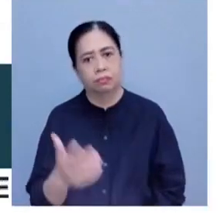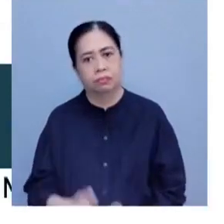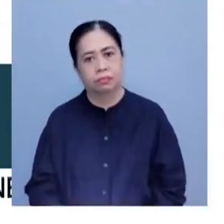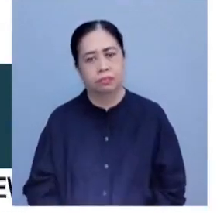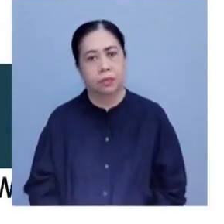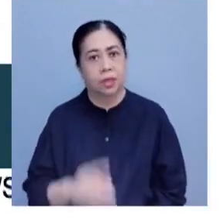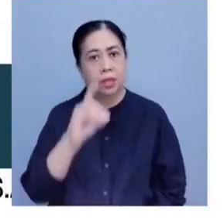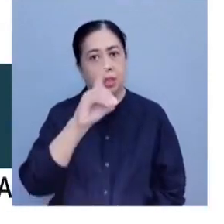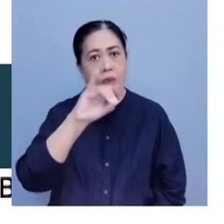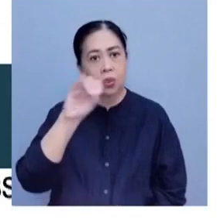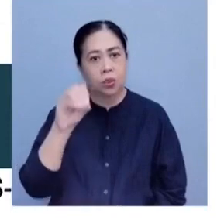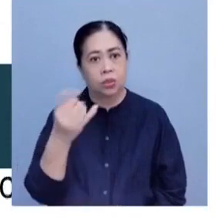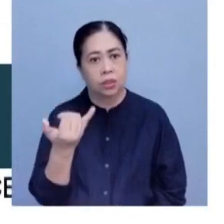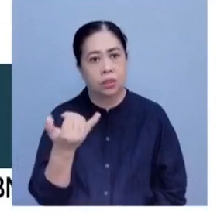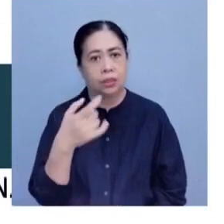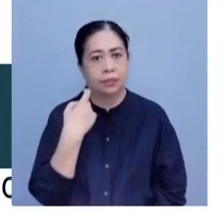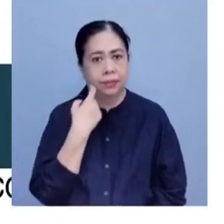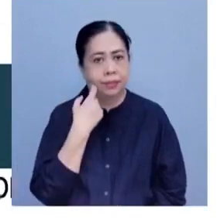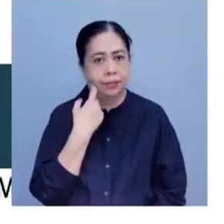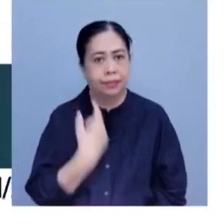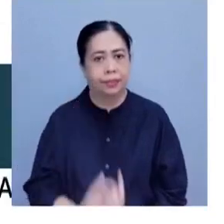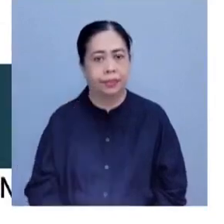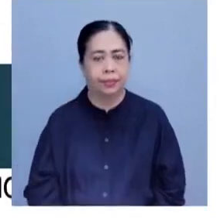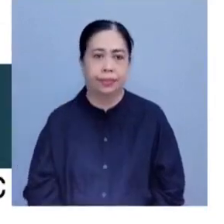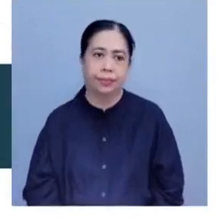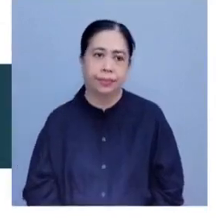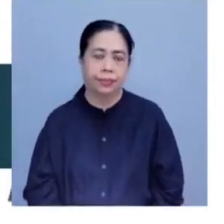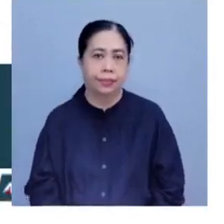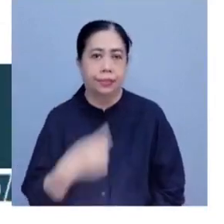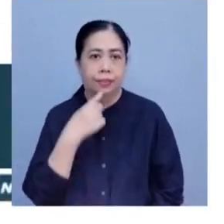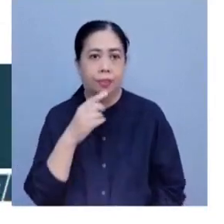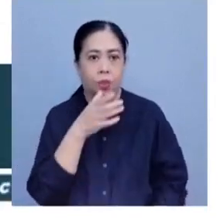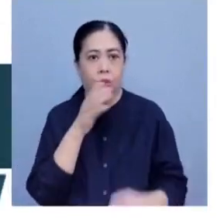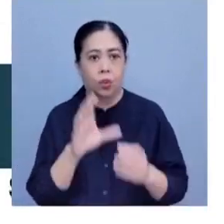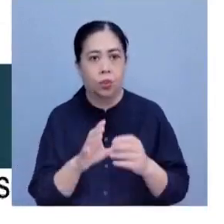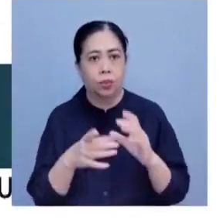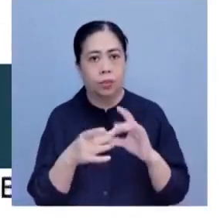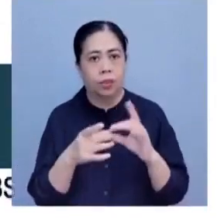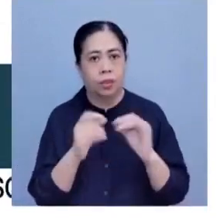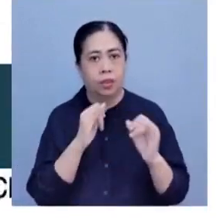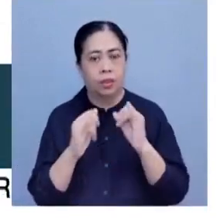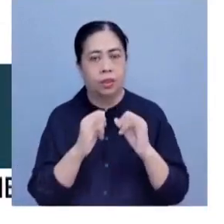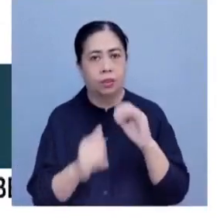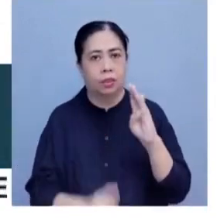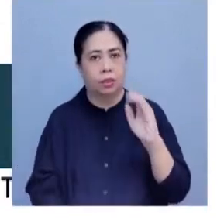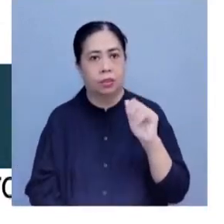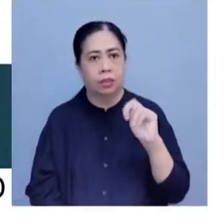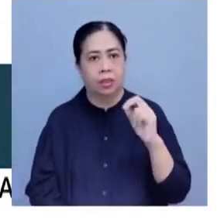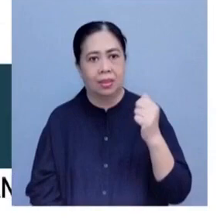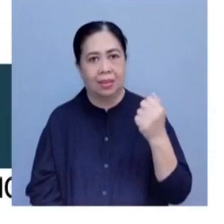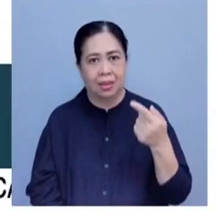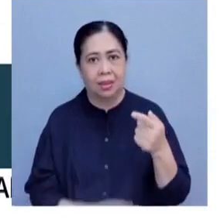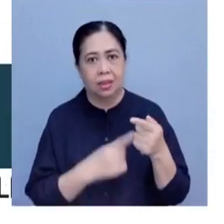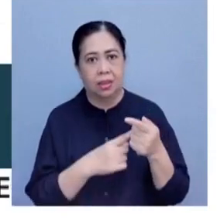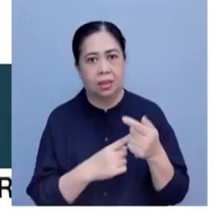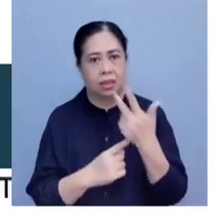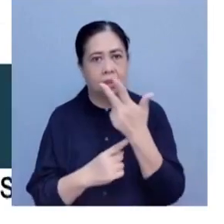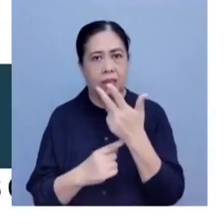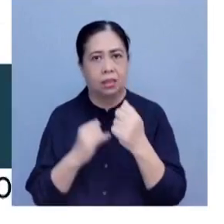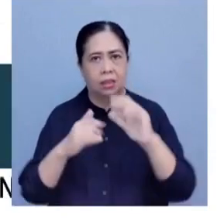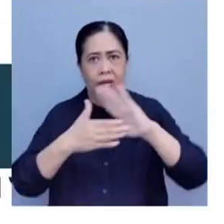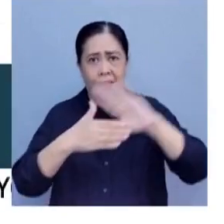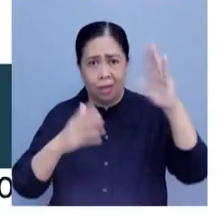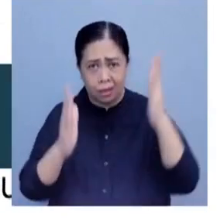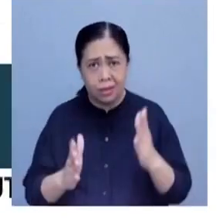DOJ recently has commented na na-interview si Bantag ng tatlong vloggers.